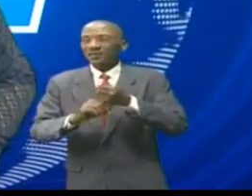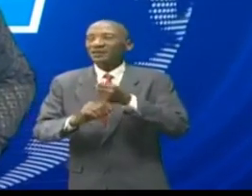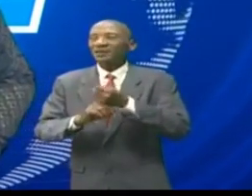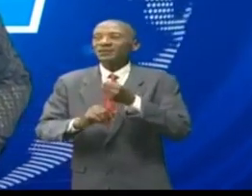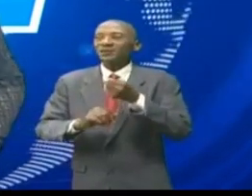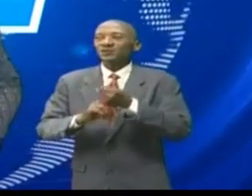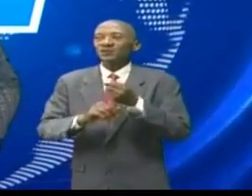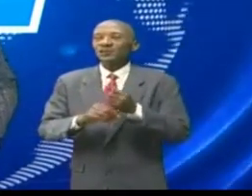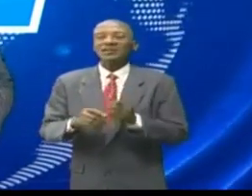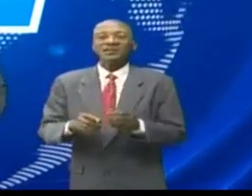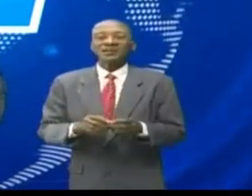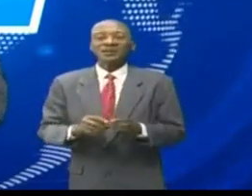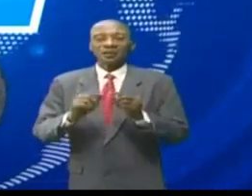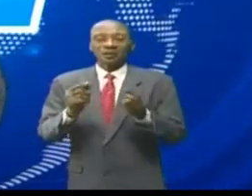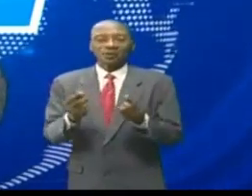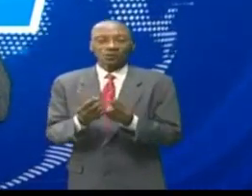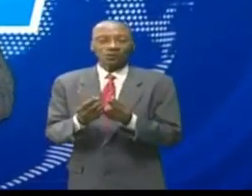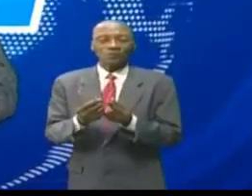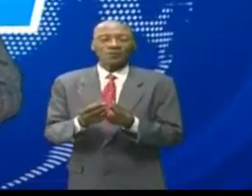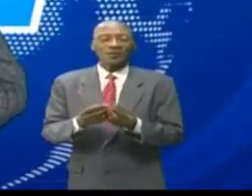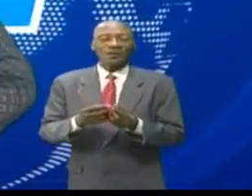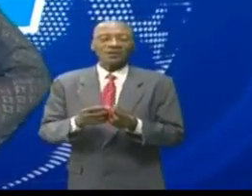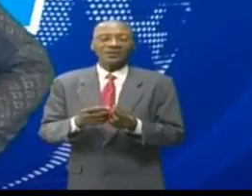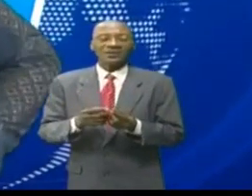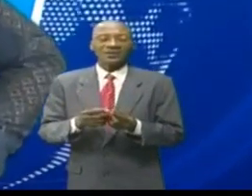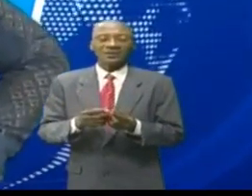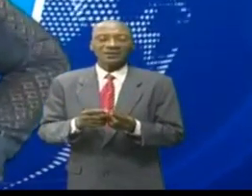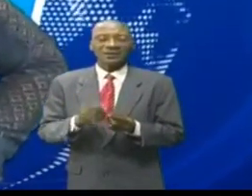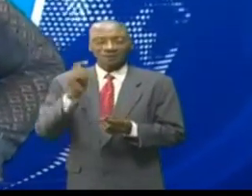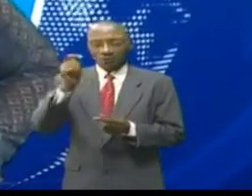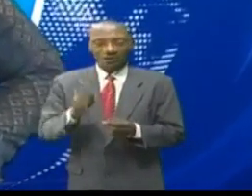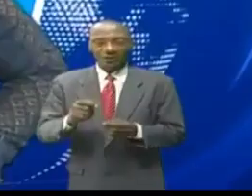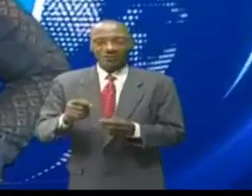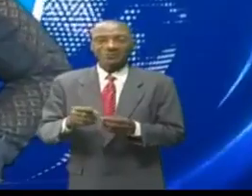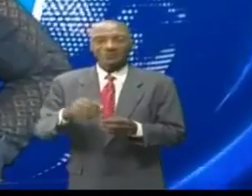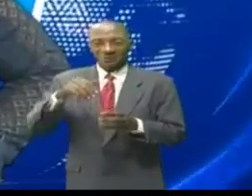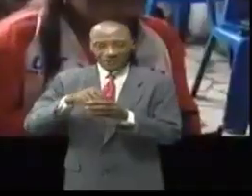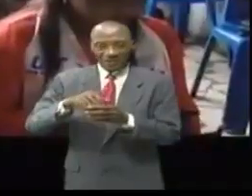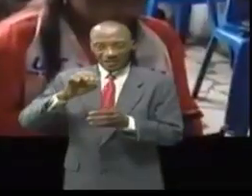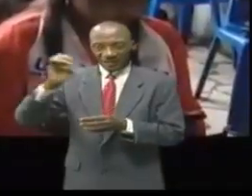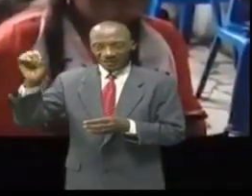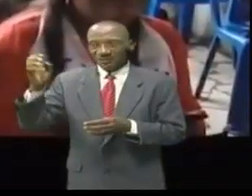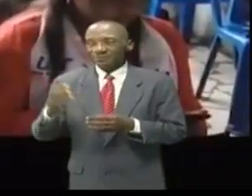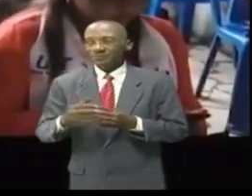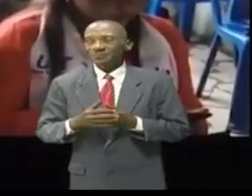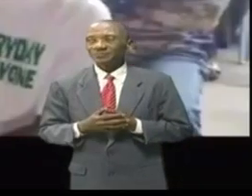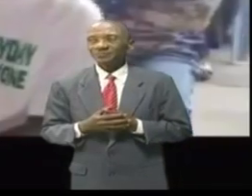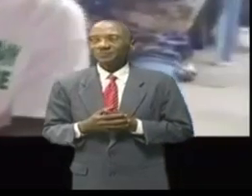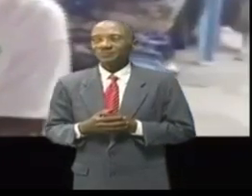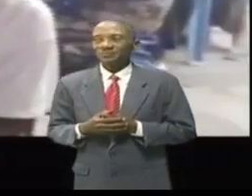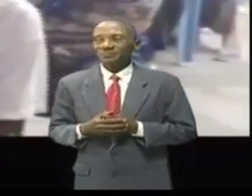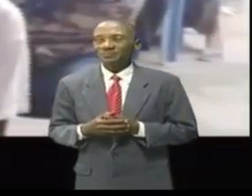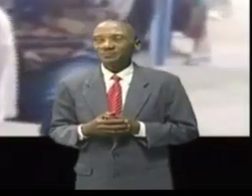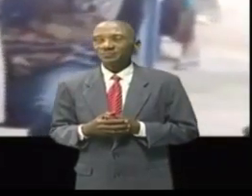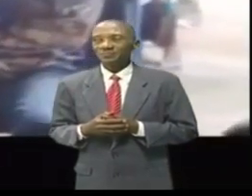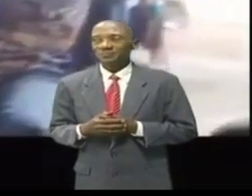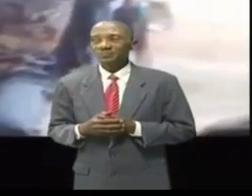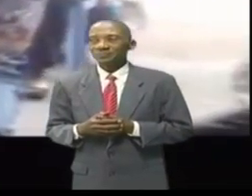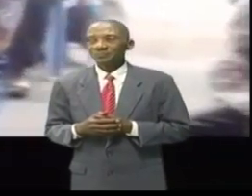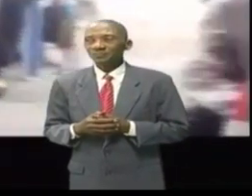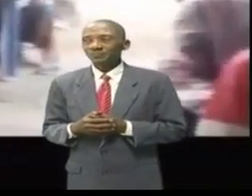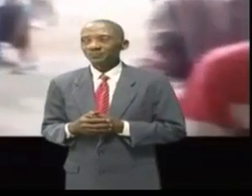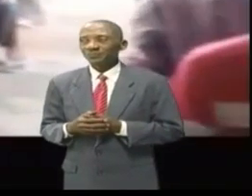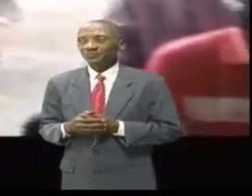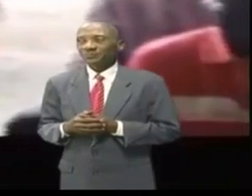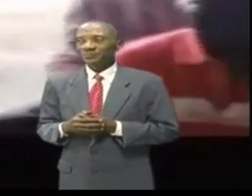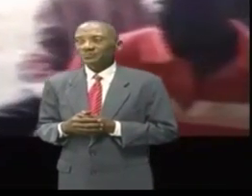l'UVT Barumbu hier dimanche. Gustave Chibumbu, reportage. Une centaine de combattantes et combattants